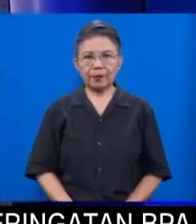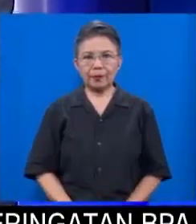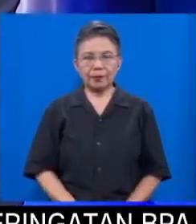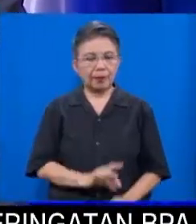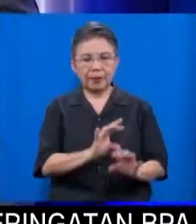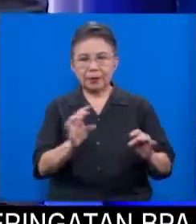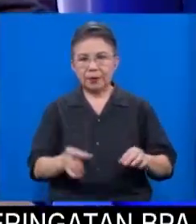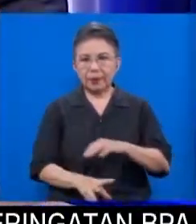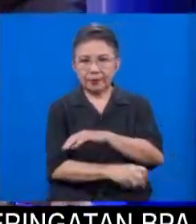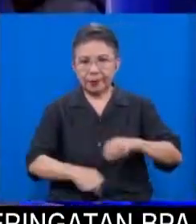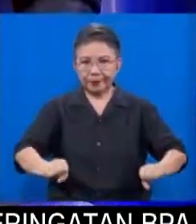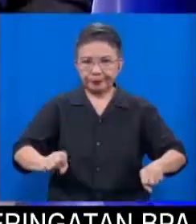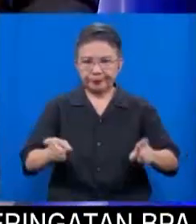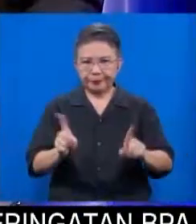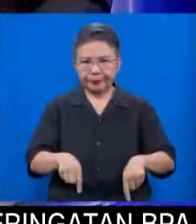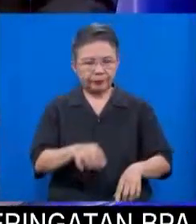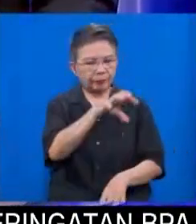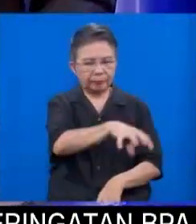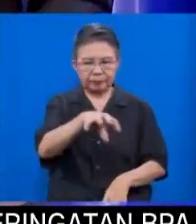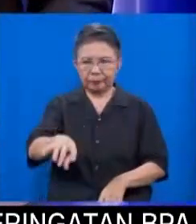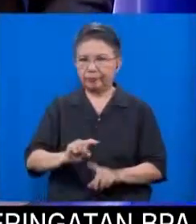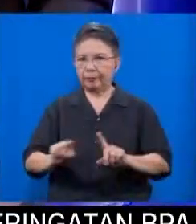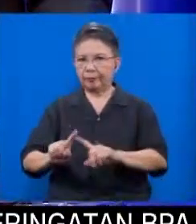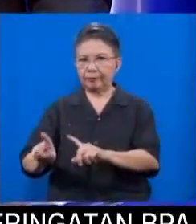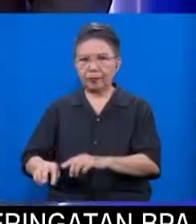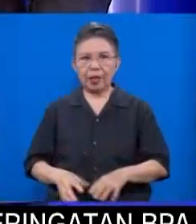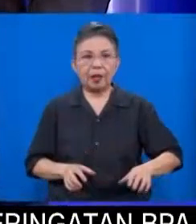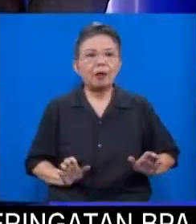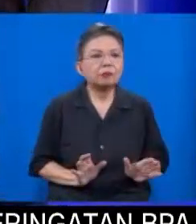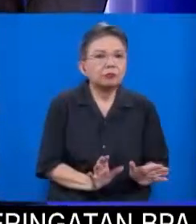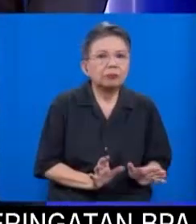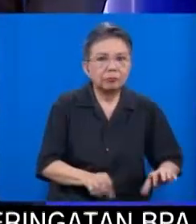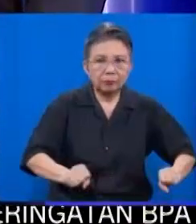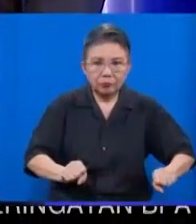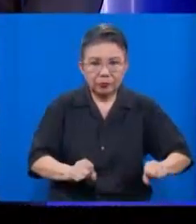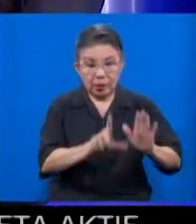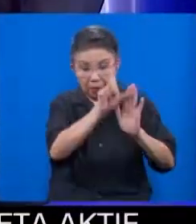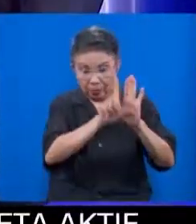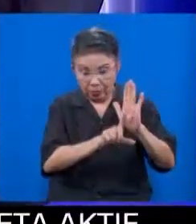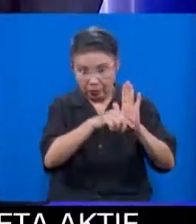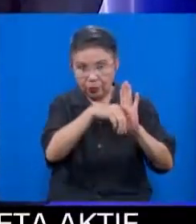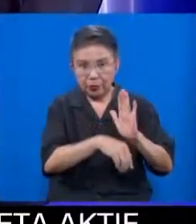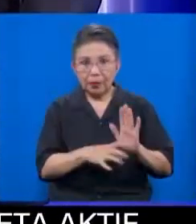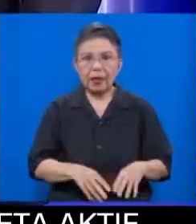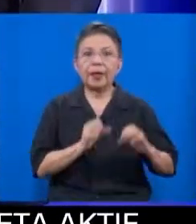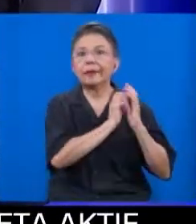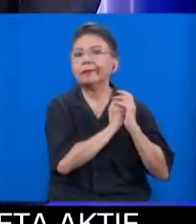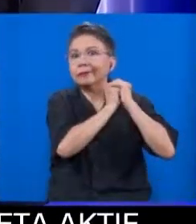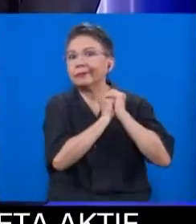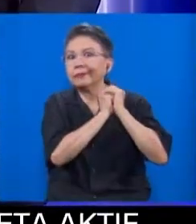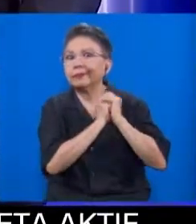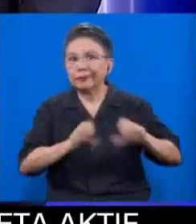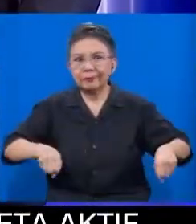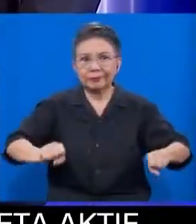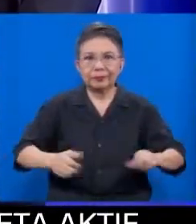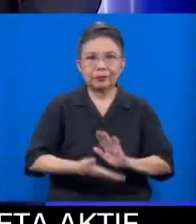Beragam aksi pencurian sepeda motor terjadi di sejumlah daerah. Ada yang mendorong sepeda motor curian dari lantai 2, ada yang menggotong keluar teras